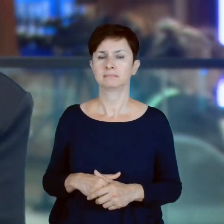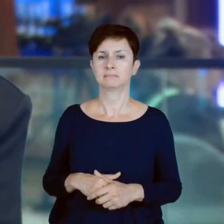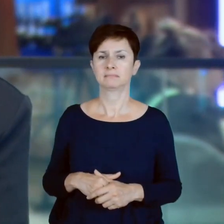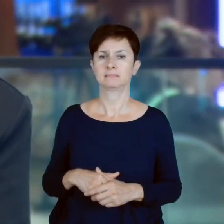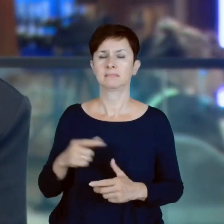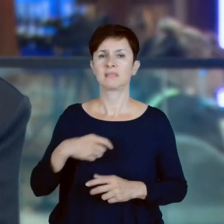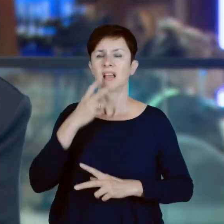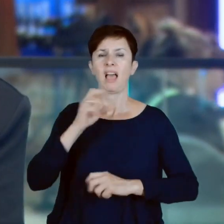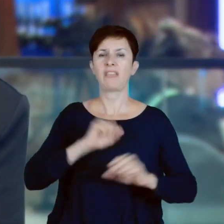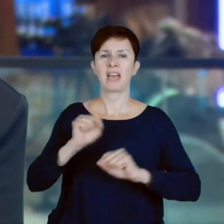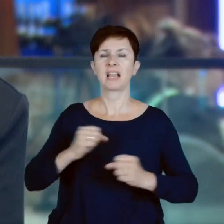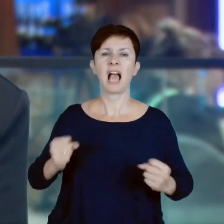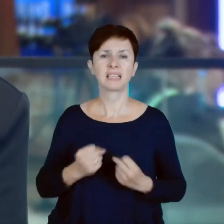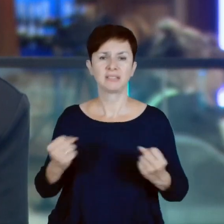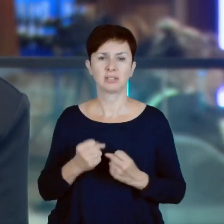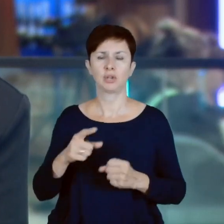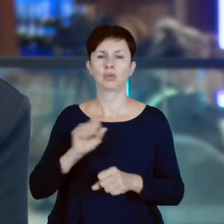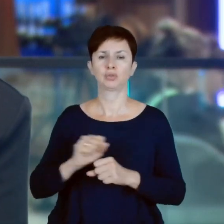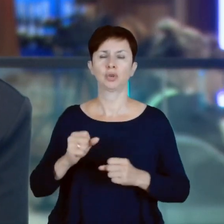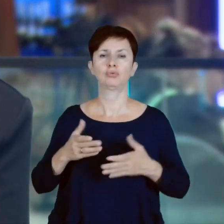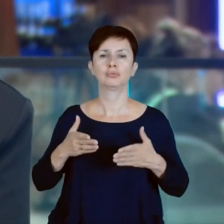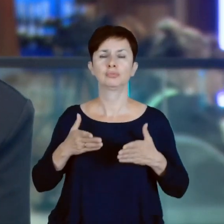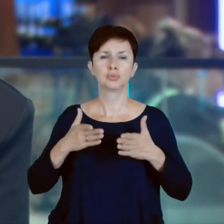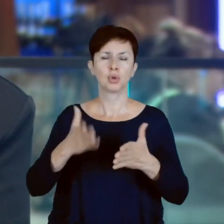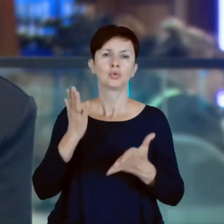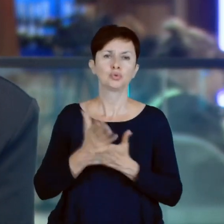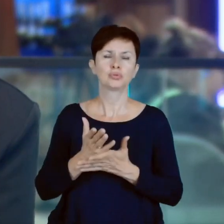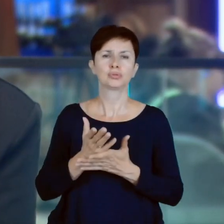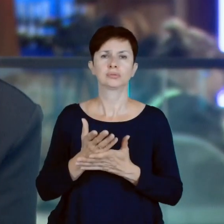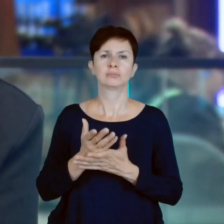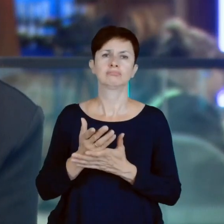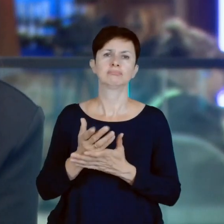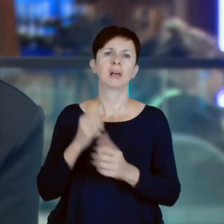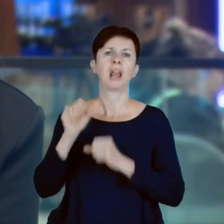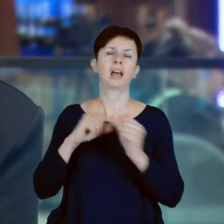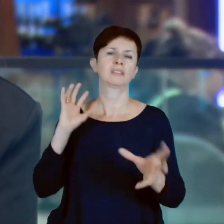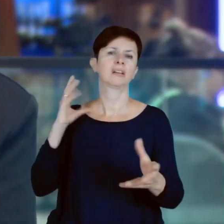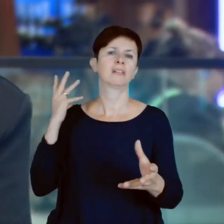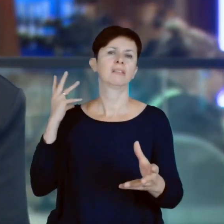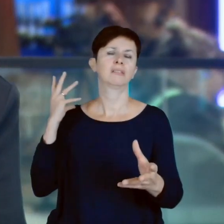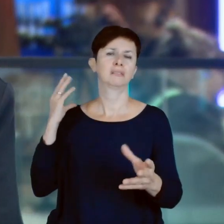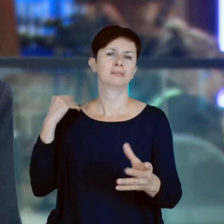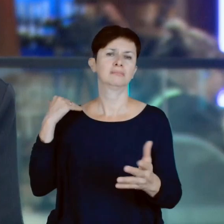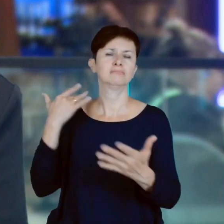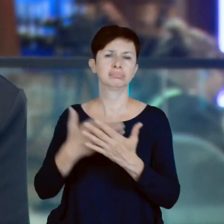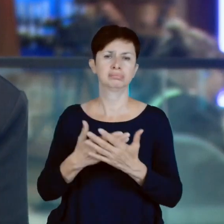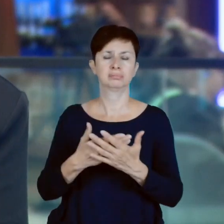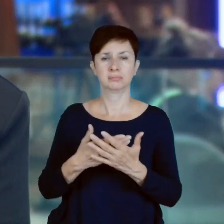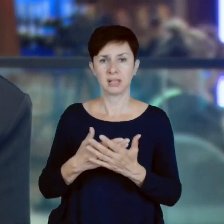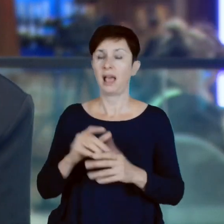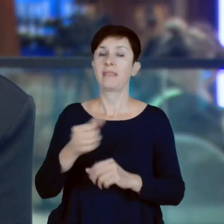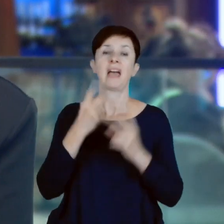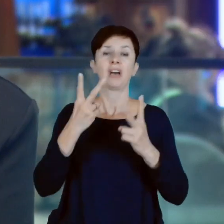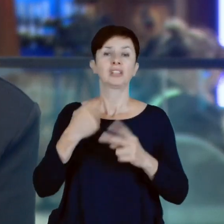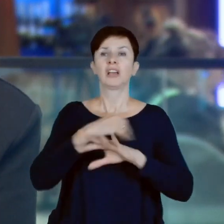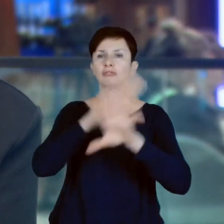prawda? To są ścieżki już wyrobione, więc pierwsza rzecz to jest ta świadomość, nie? Okej. Wszyscy je mamy i w